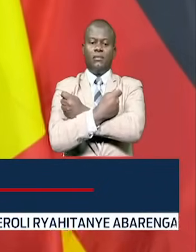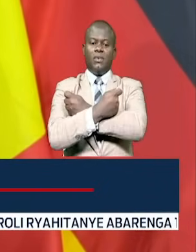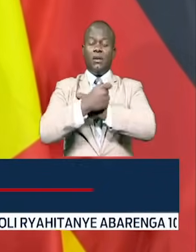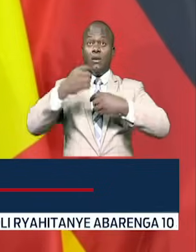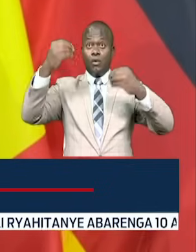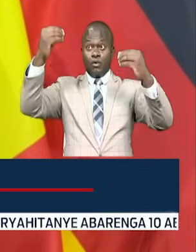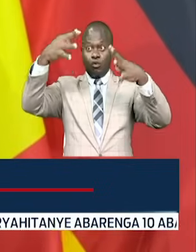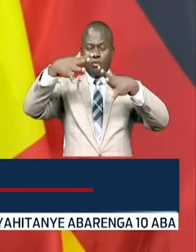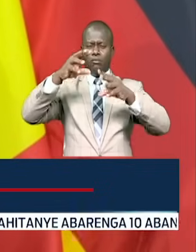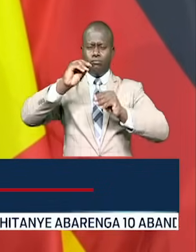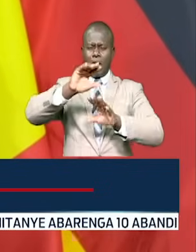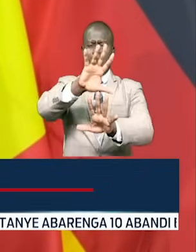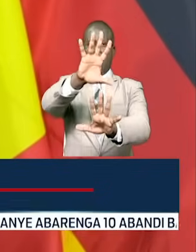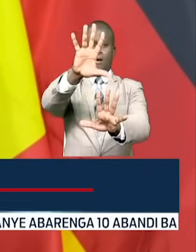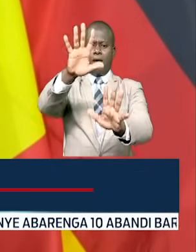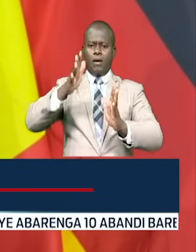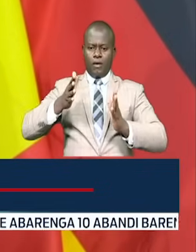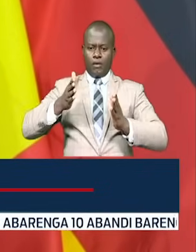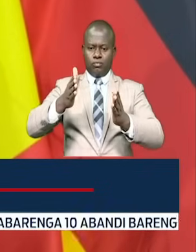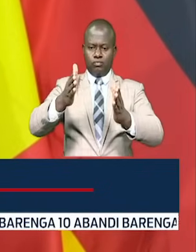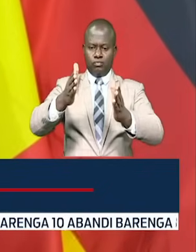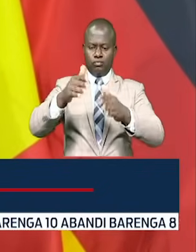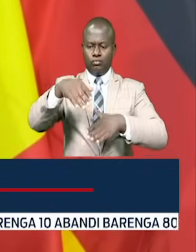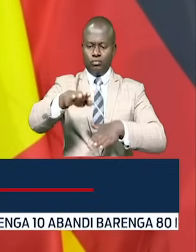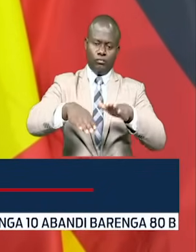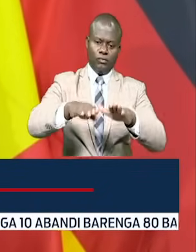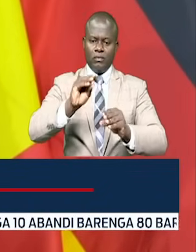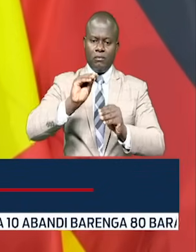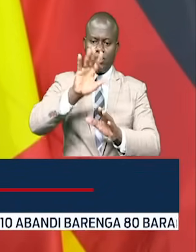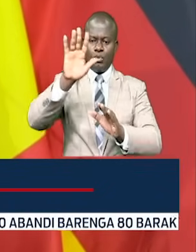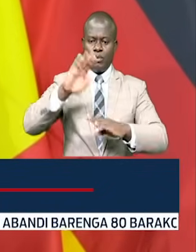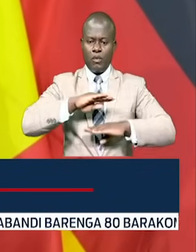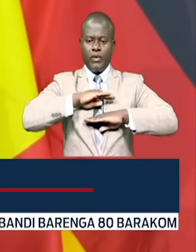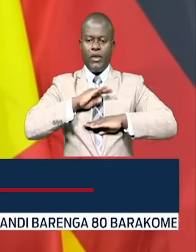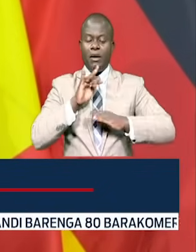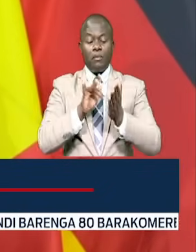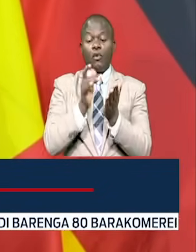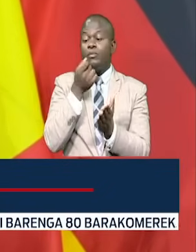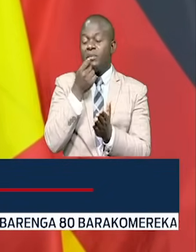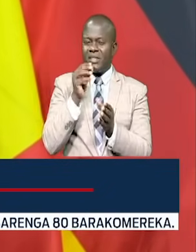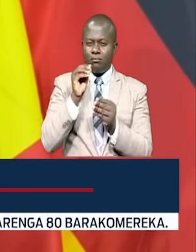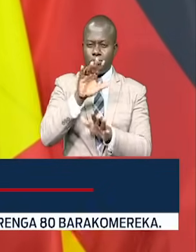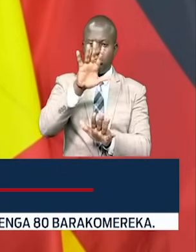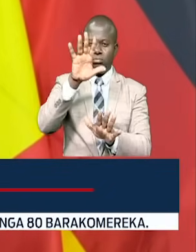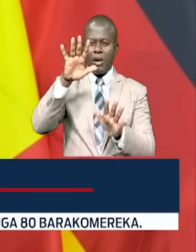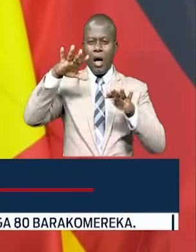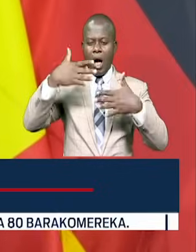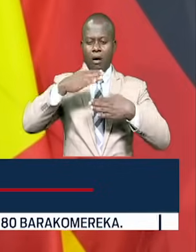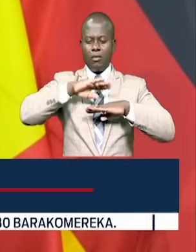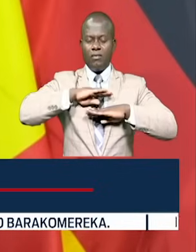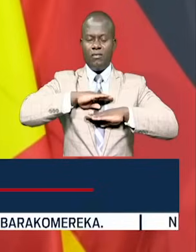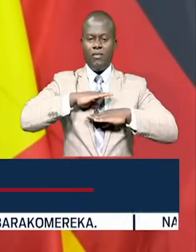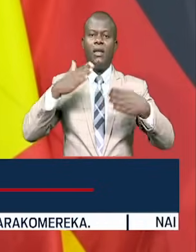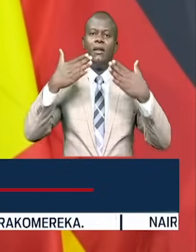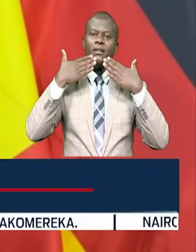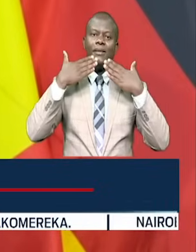ruhamye rutumurikira mu rugendo turimo rwo kwigira mu miti n'ibikoresho by'ubuvuzi. Ndabashimiye